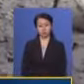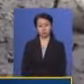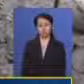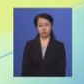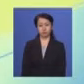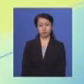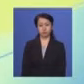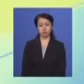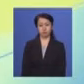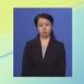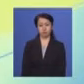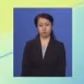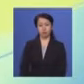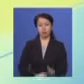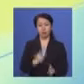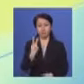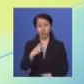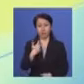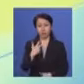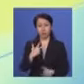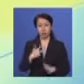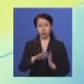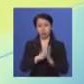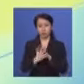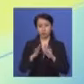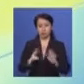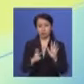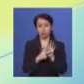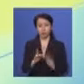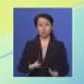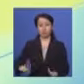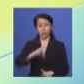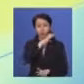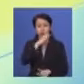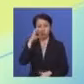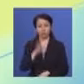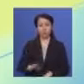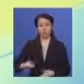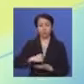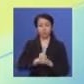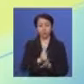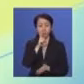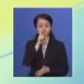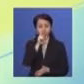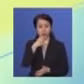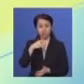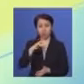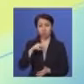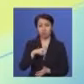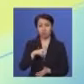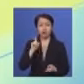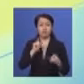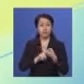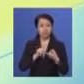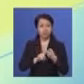служба новостей. В 23 населенных пунктах в 8 районах Северо-Казахстанской области подтвержден птичий грипп.